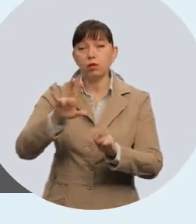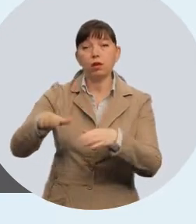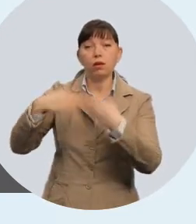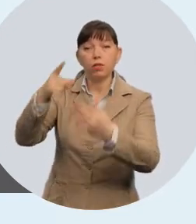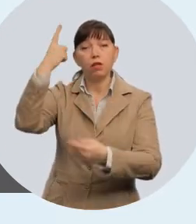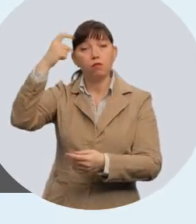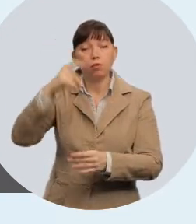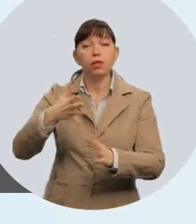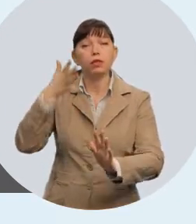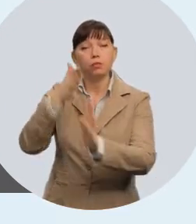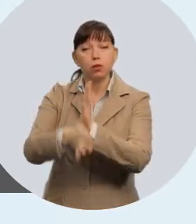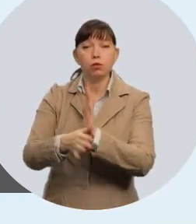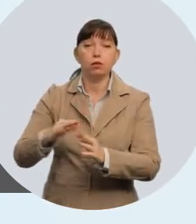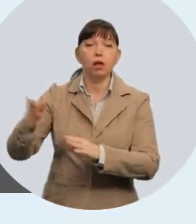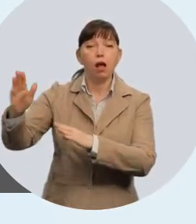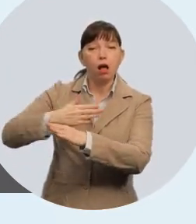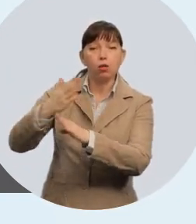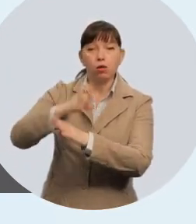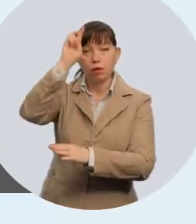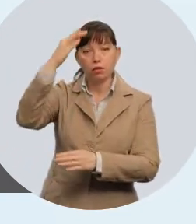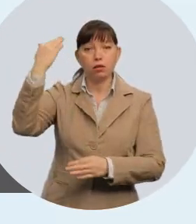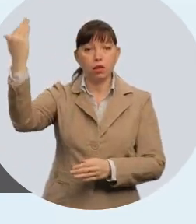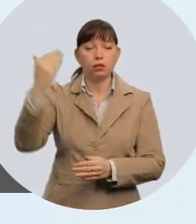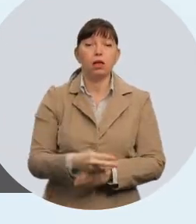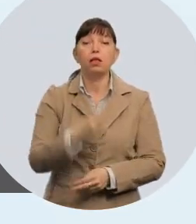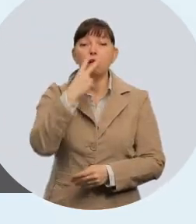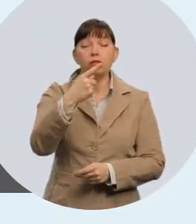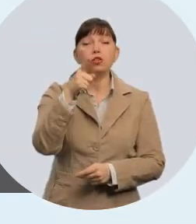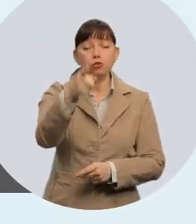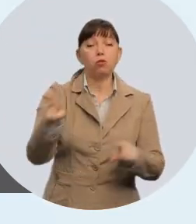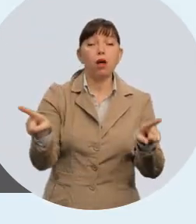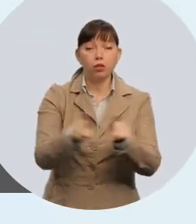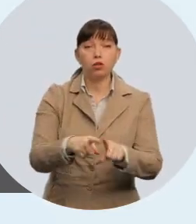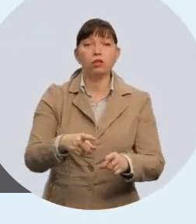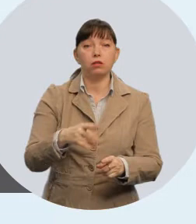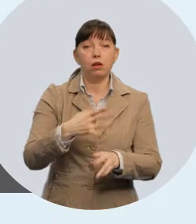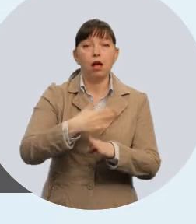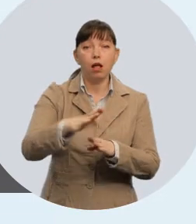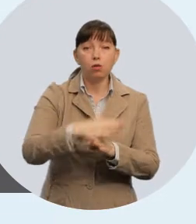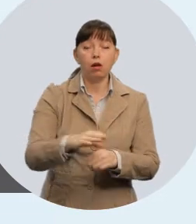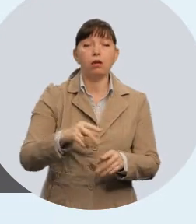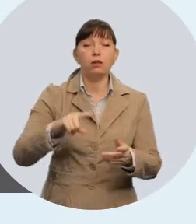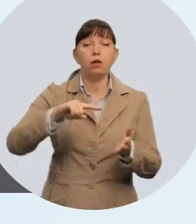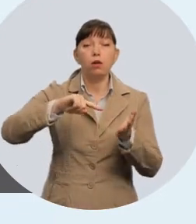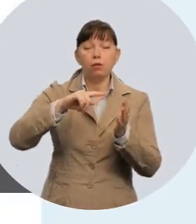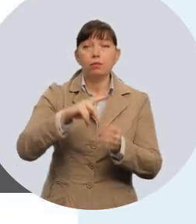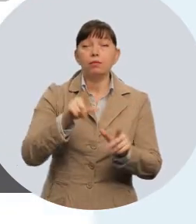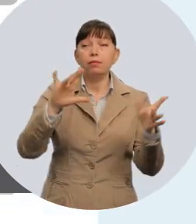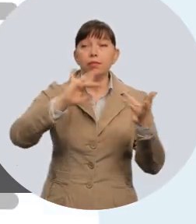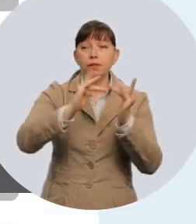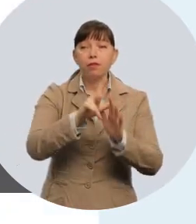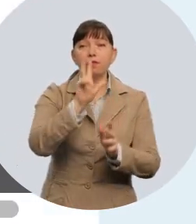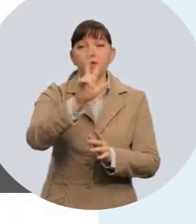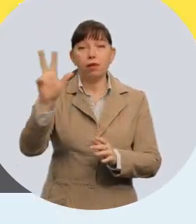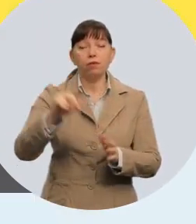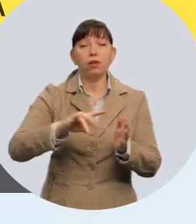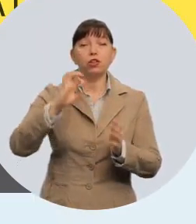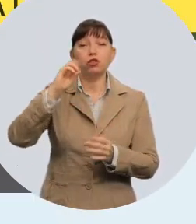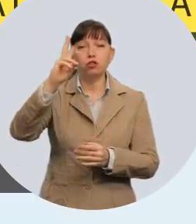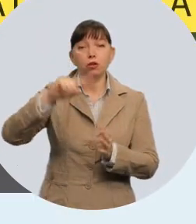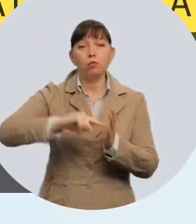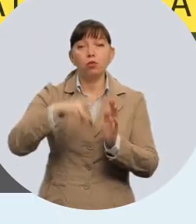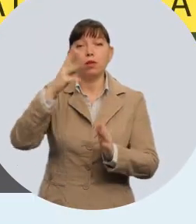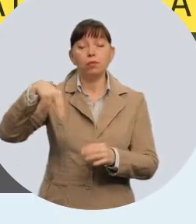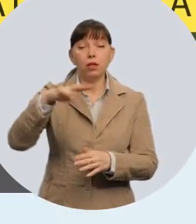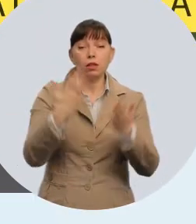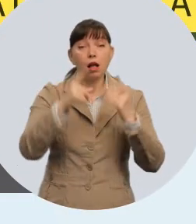informații despre cheltuielile din alocațiile de la stat. Vezi și tu aceste rapoarte pe www.cec.md. Dacă ți-a devenit cunoscut